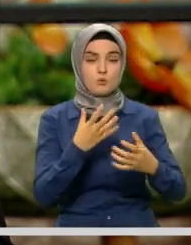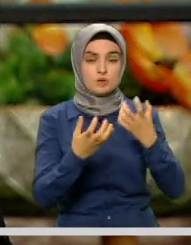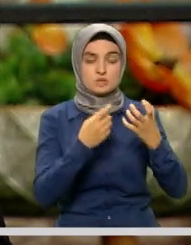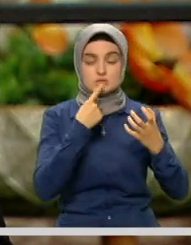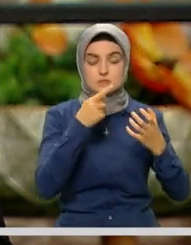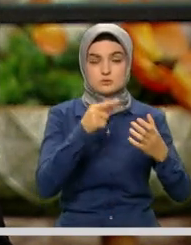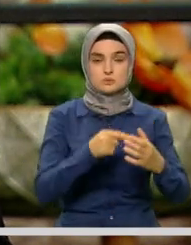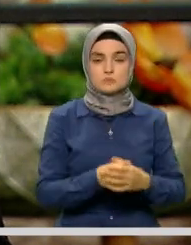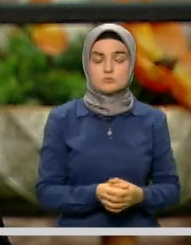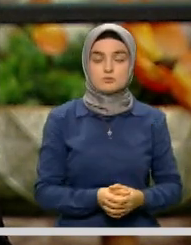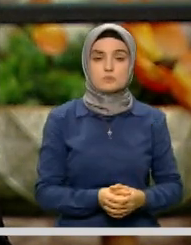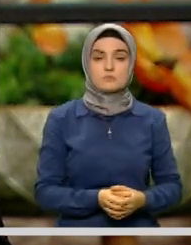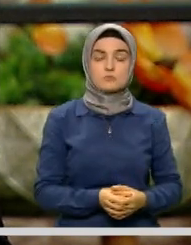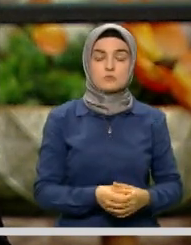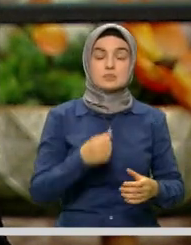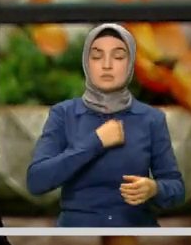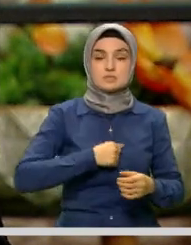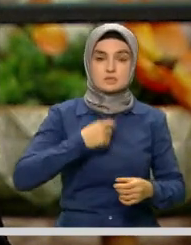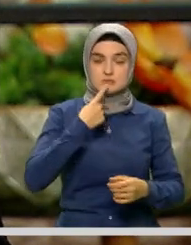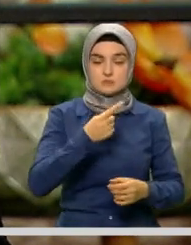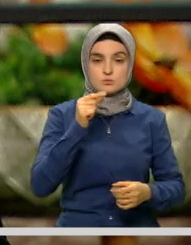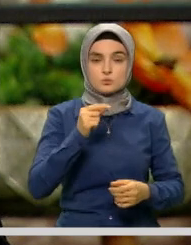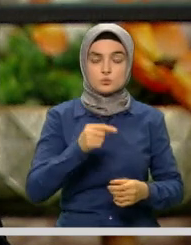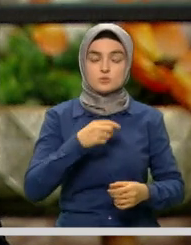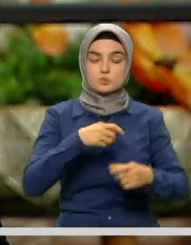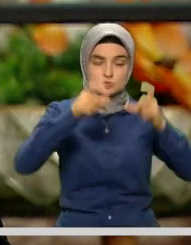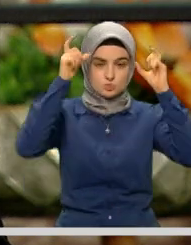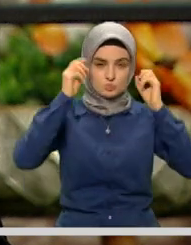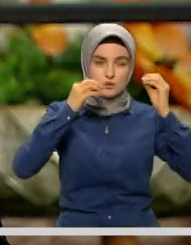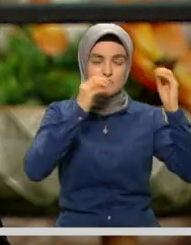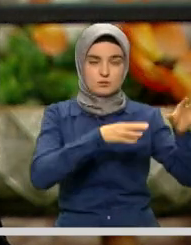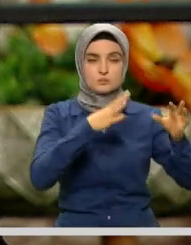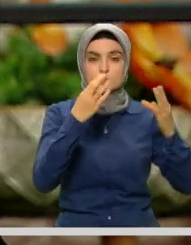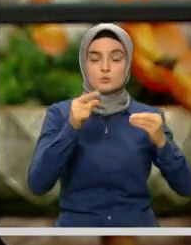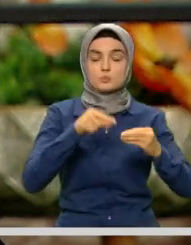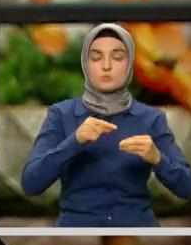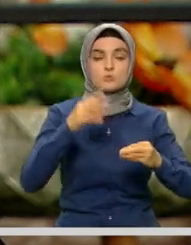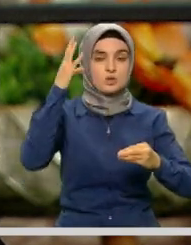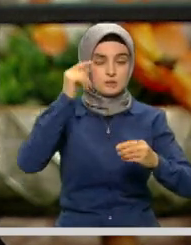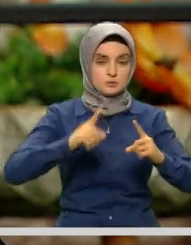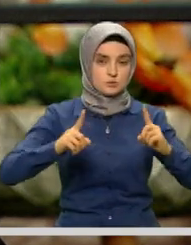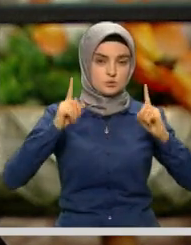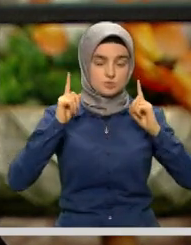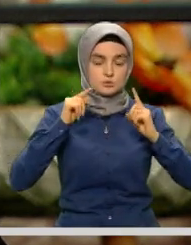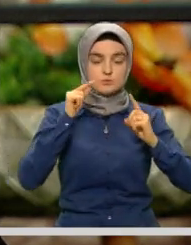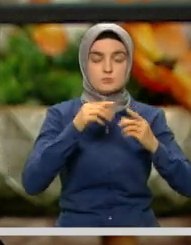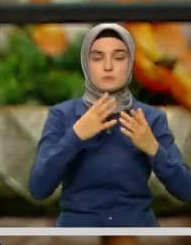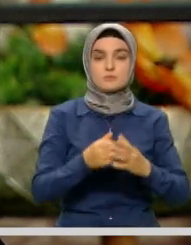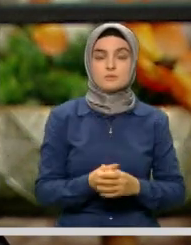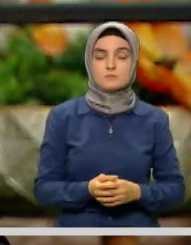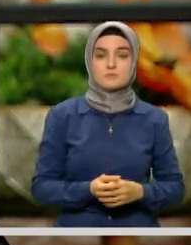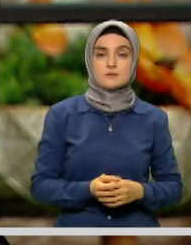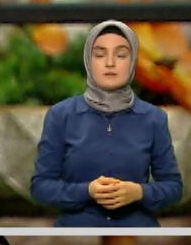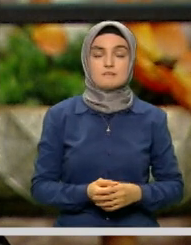buradaki sorumluluğu atmış oluyor. Bu anlamda tevbe iradi varlıkların bir fiilidir.